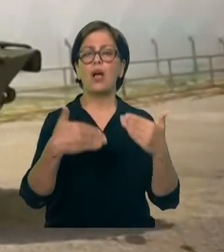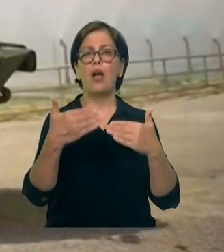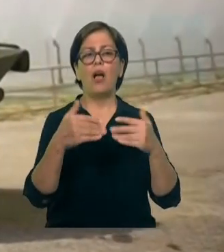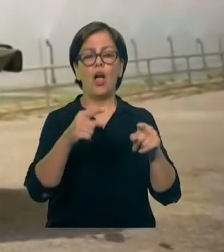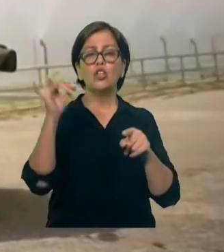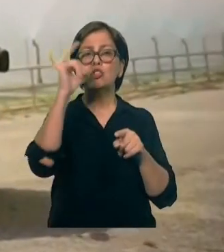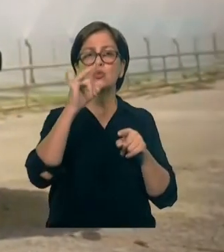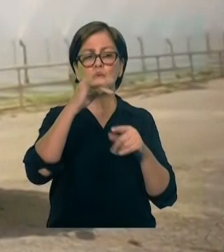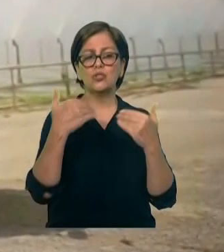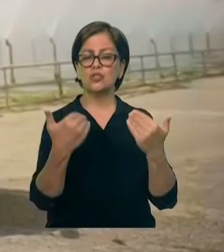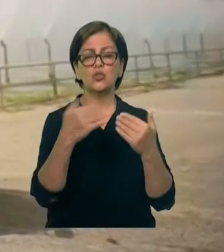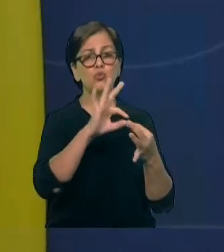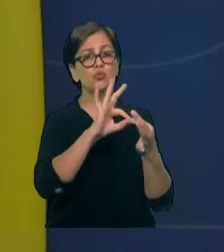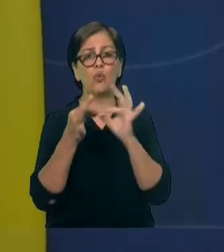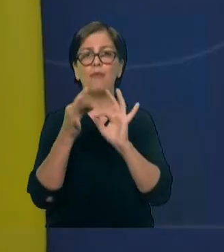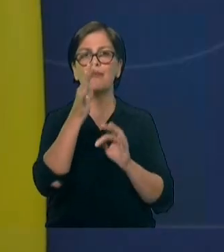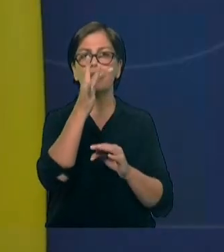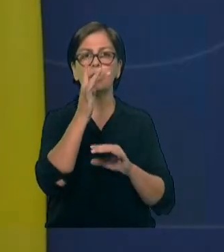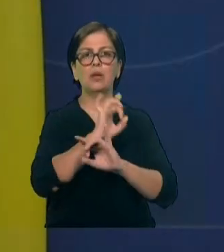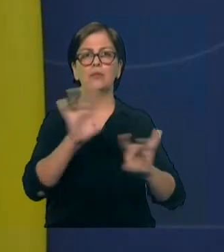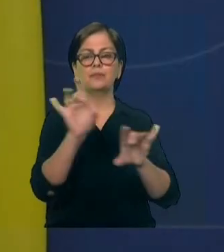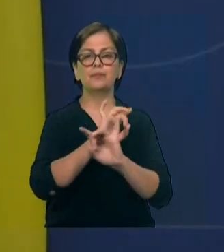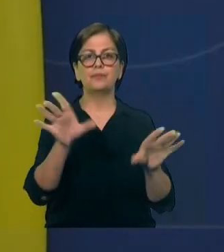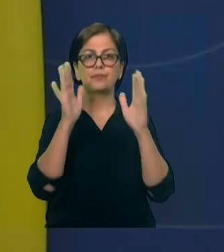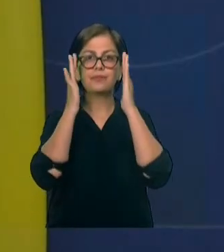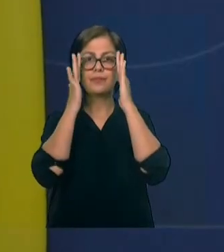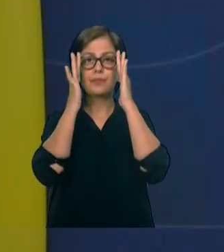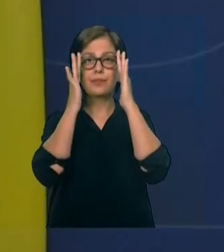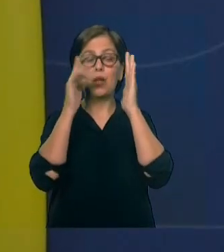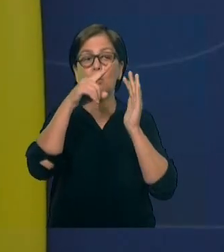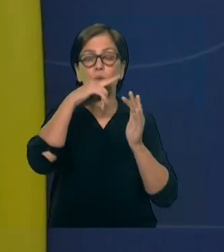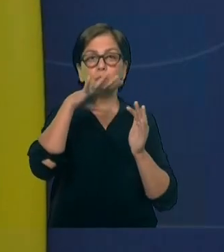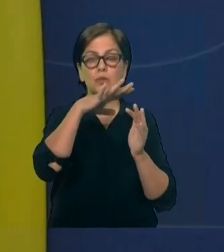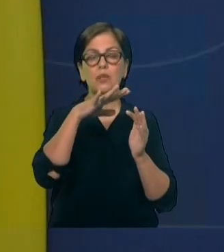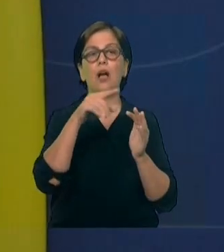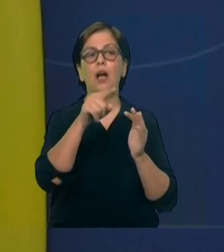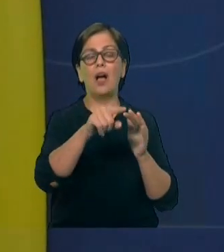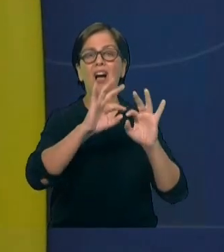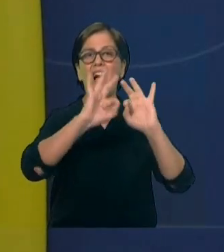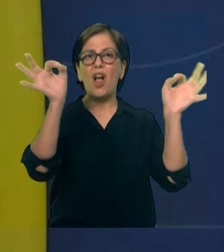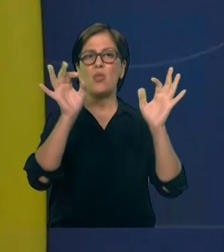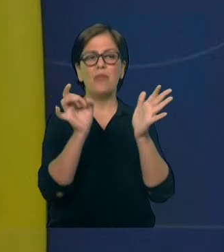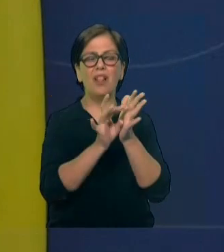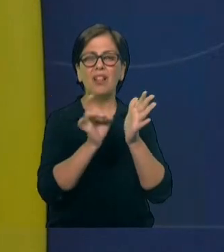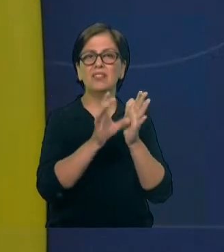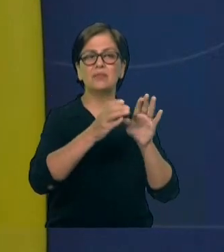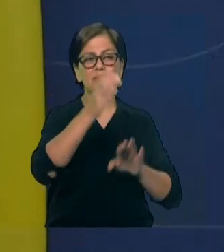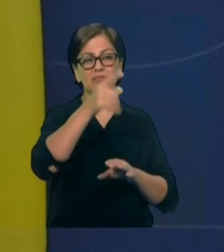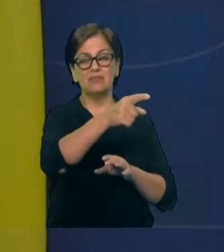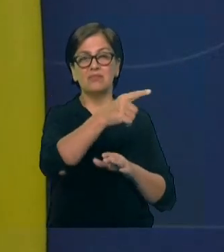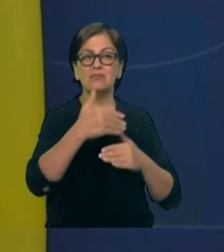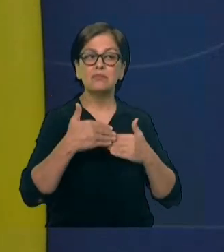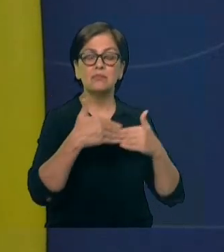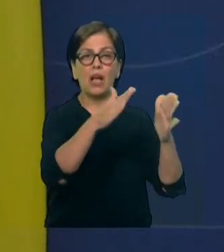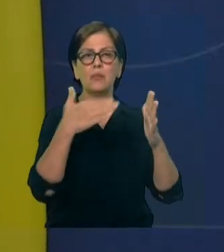tarixində ən çətin vəzifə olacaq. Rusiyanın Zaporojye Atom Elektrik Stansiyasından çıxmasını tələb etməkdə